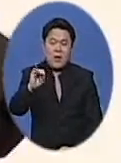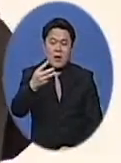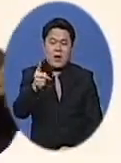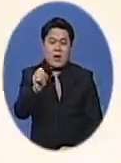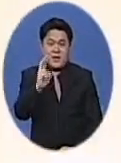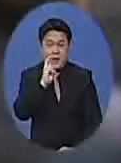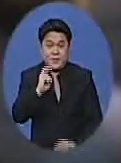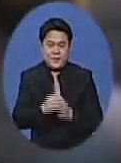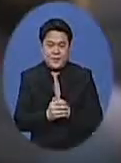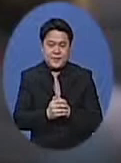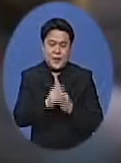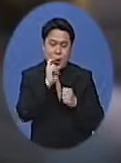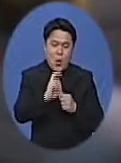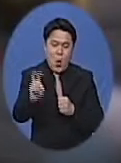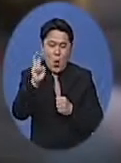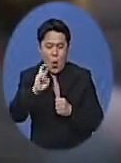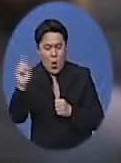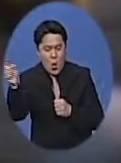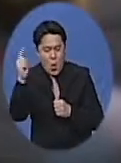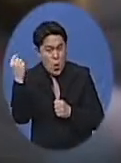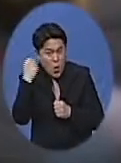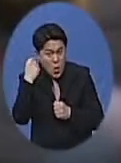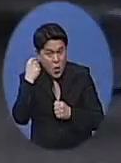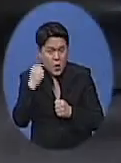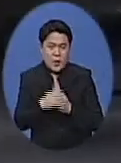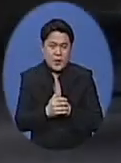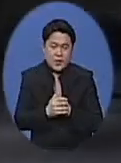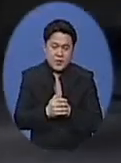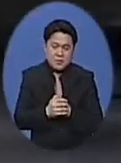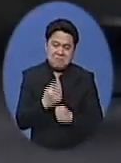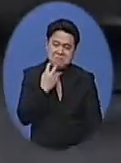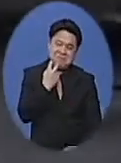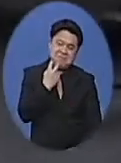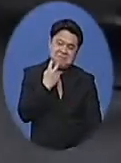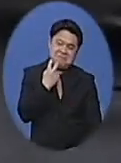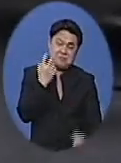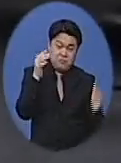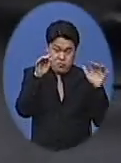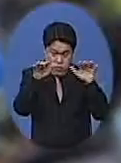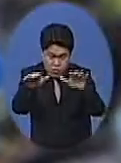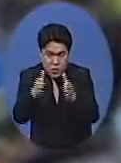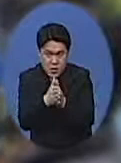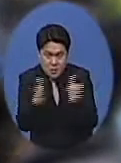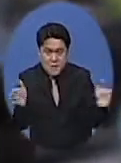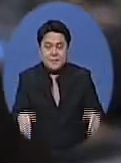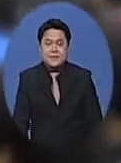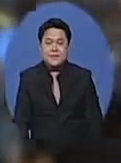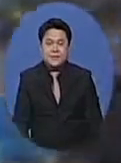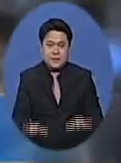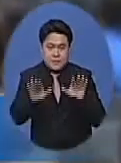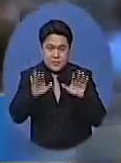아리랑 선율이 깊게 울려 퍼집니다. 산만하던 학생들이 시선을 집중하기 시작합니다.